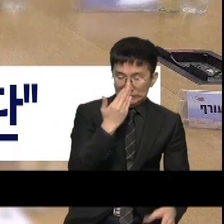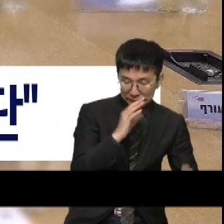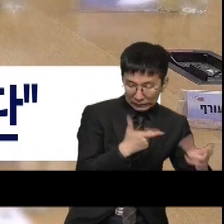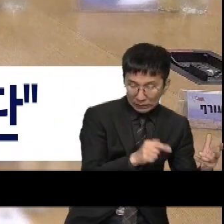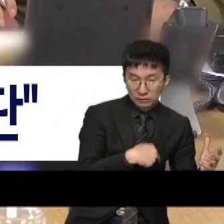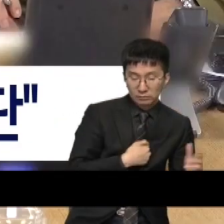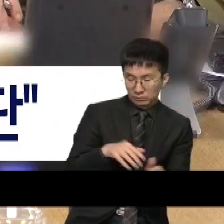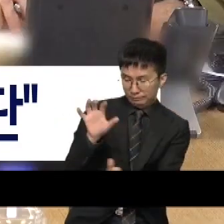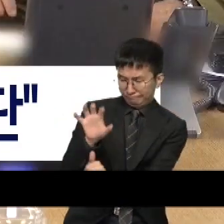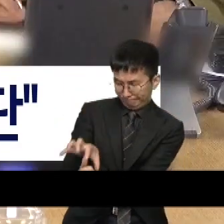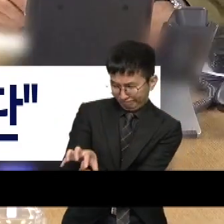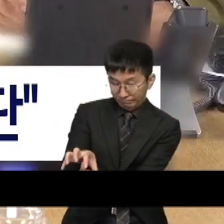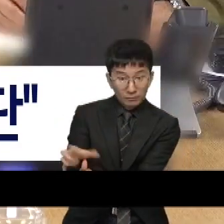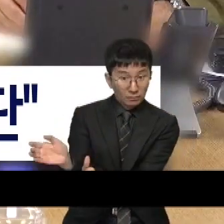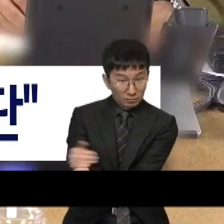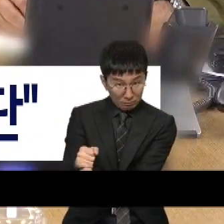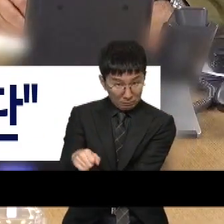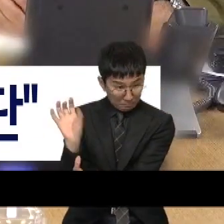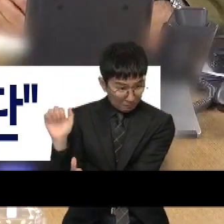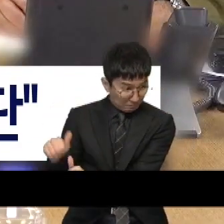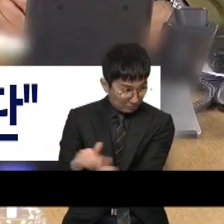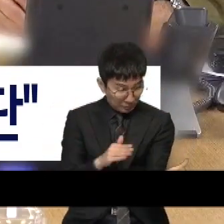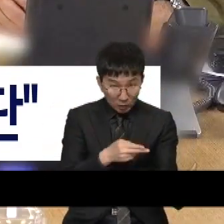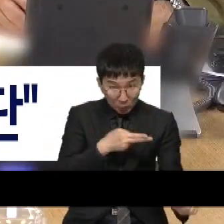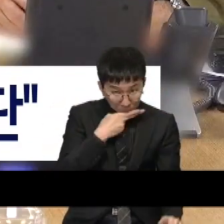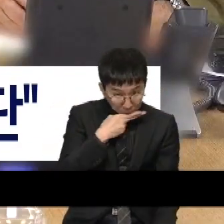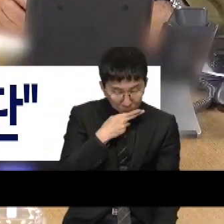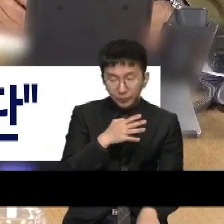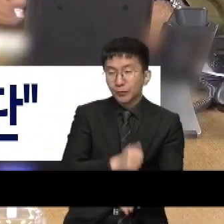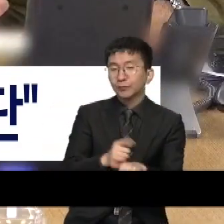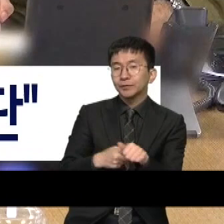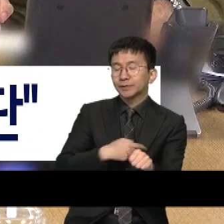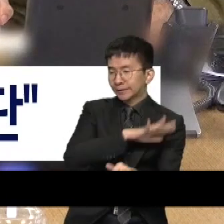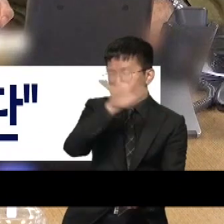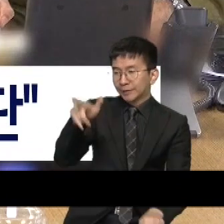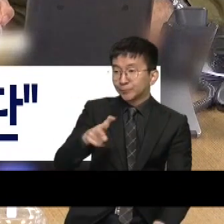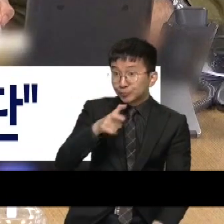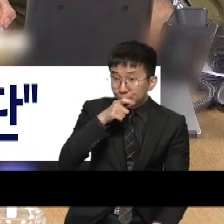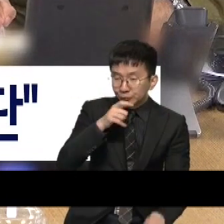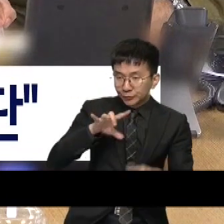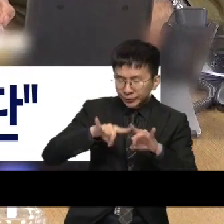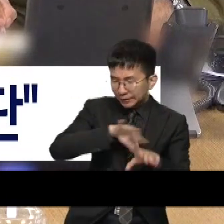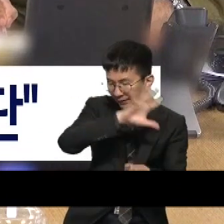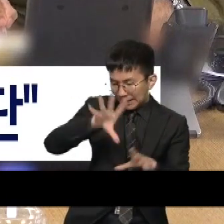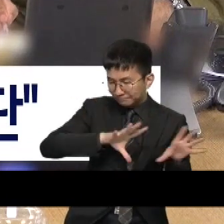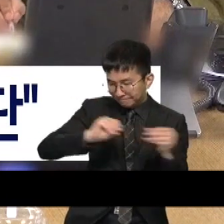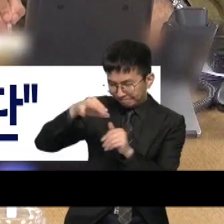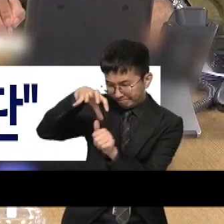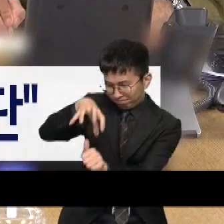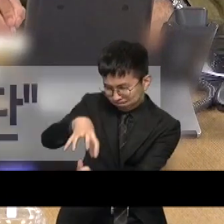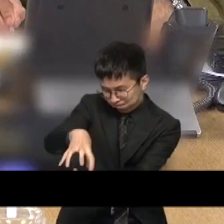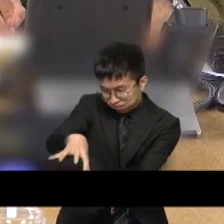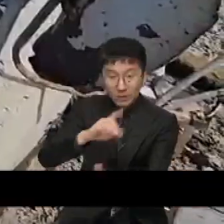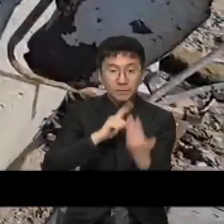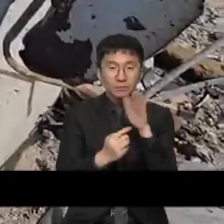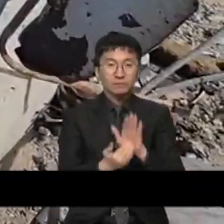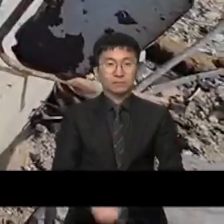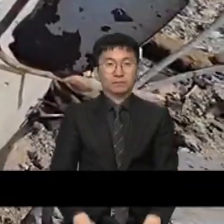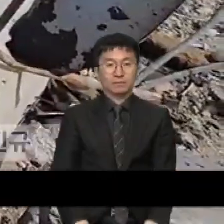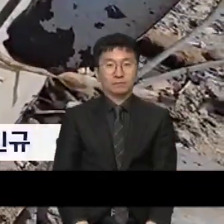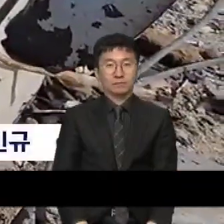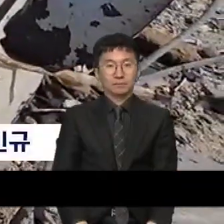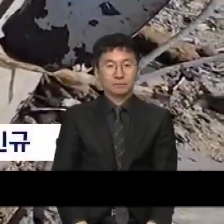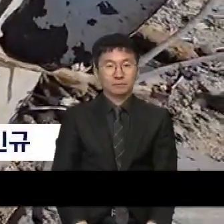물과 전기는 물론 인도적 지원이나 생필품도 차단하겠다는 강경한 입장을 고수 중입니다.